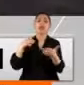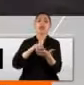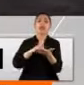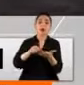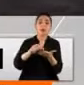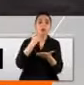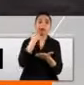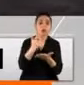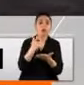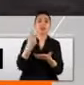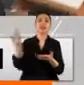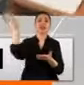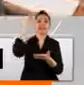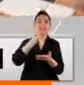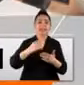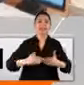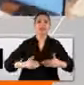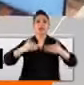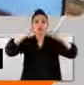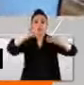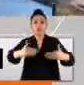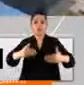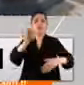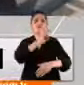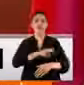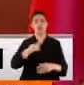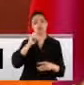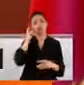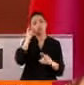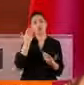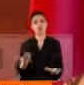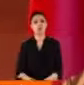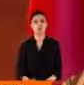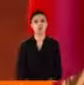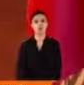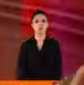şekilde ikinci kez uzatılmasında fayda görüyoruz.